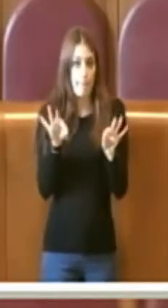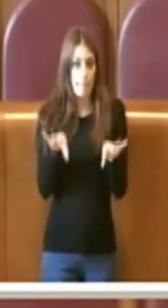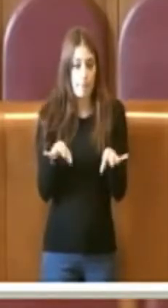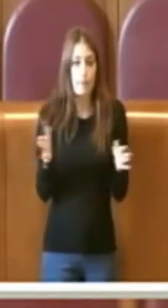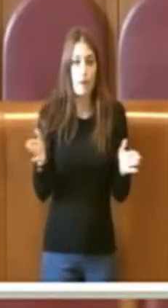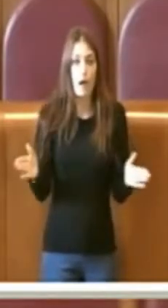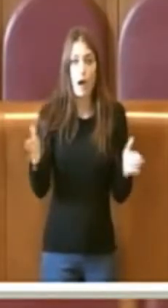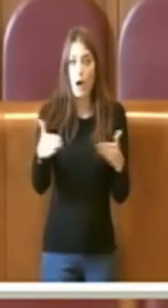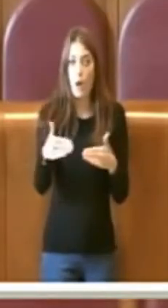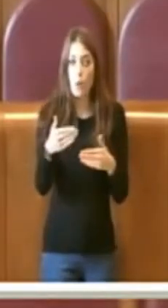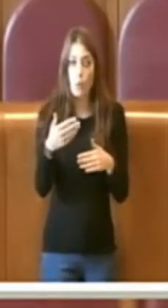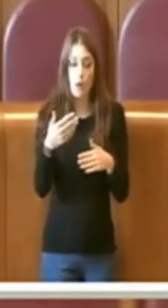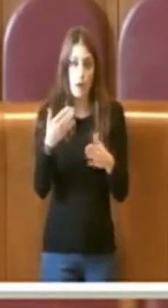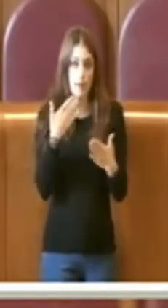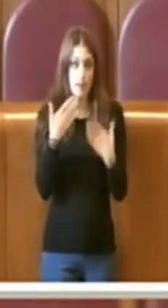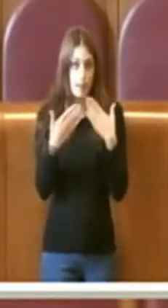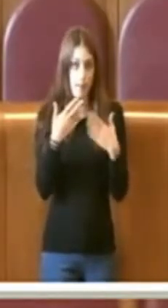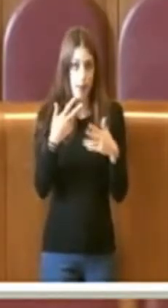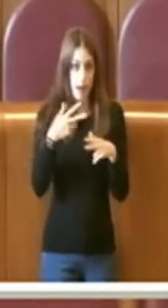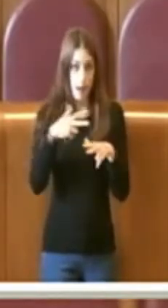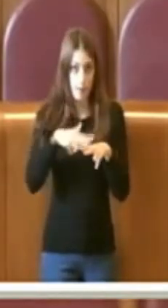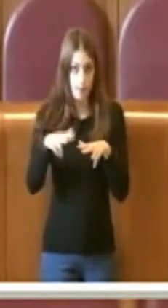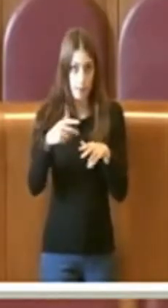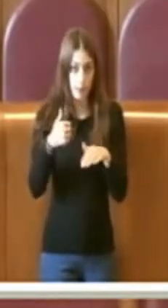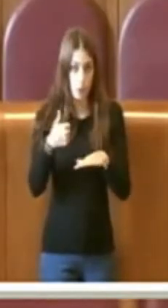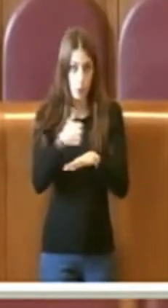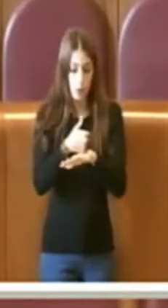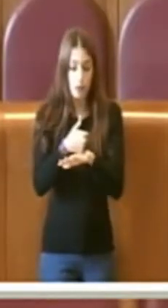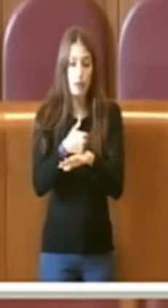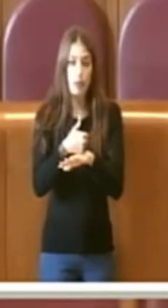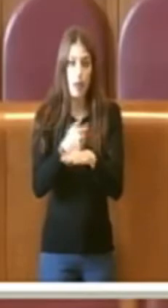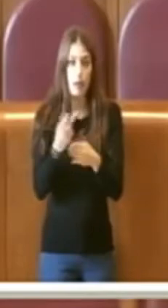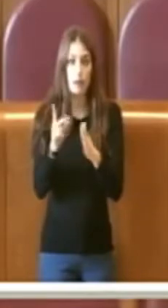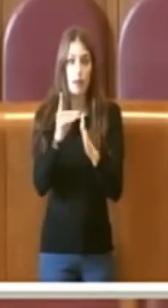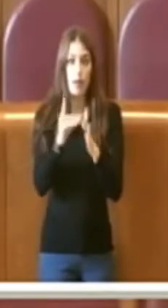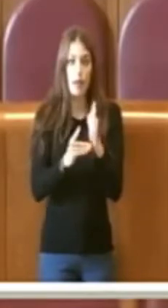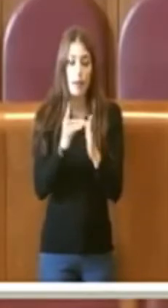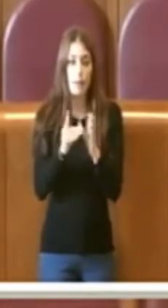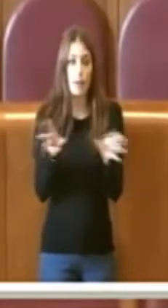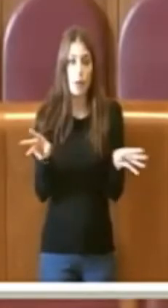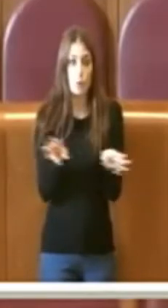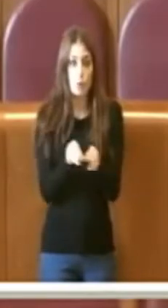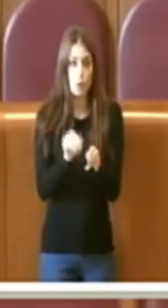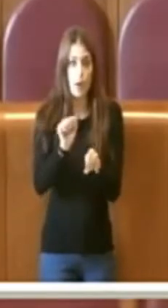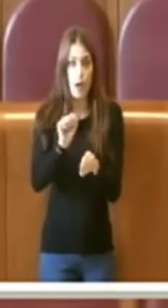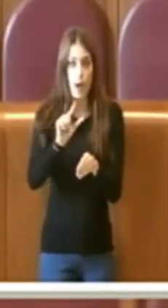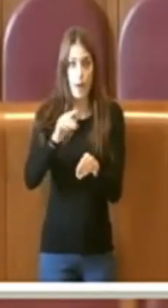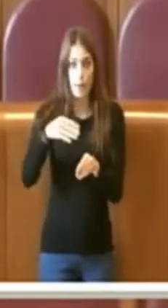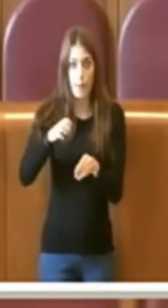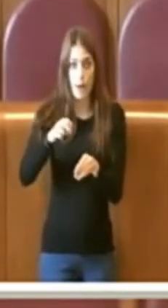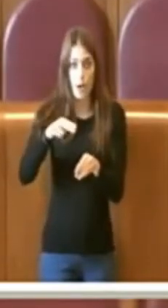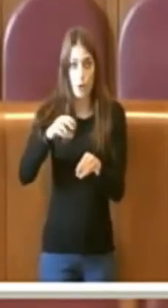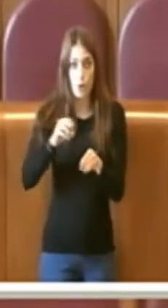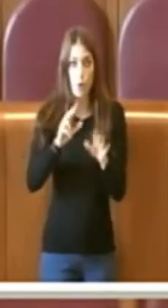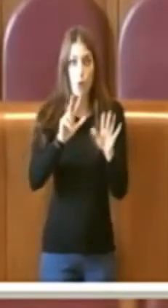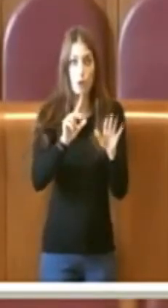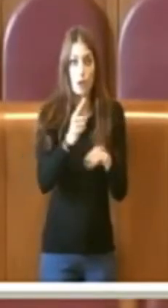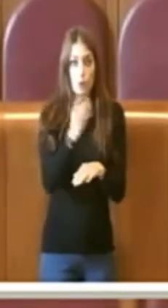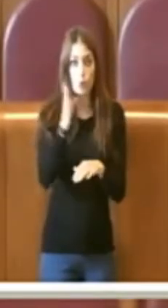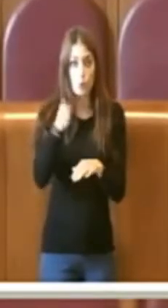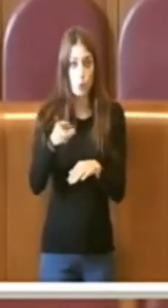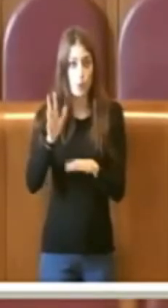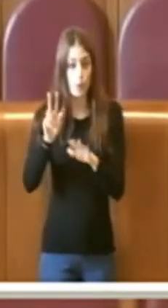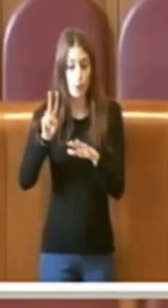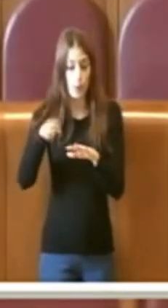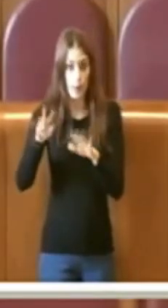in aula capitolina, in assemblea capitolina, la delibera di giunta di Alemanno, l'81 del 2010, che